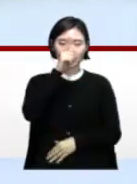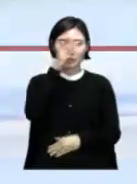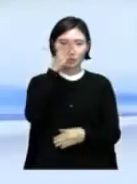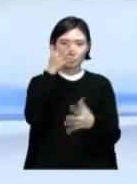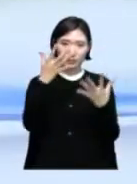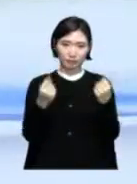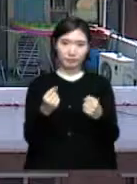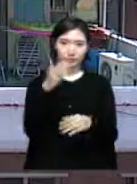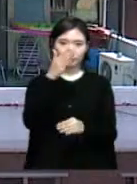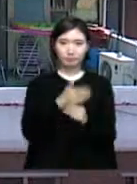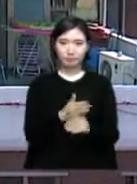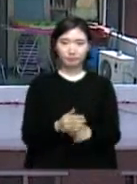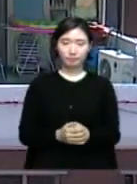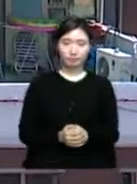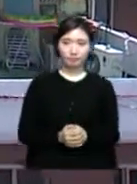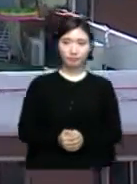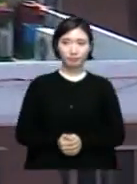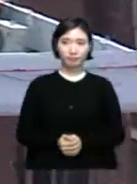박용 기자입니다.